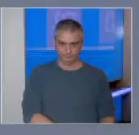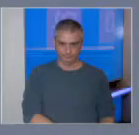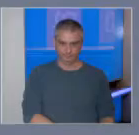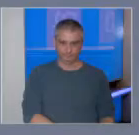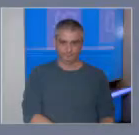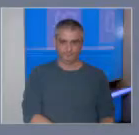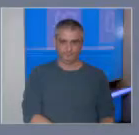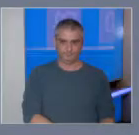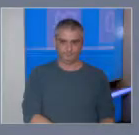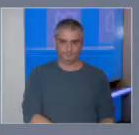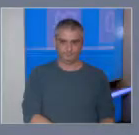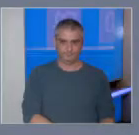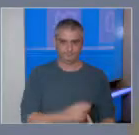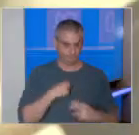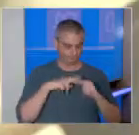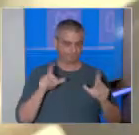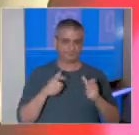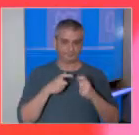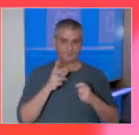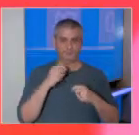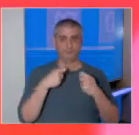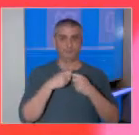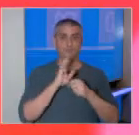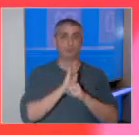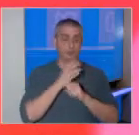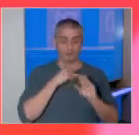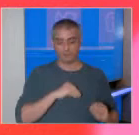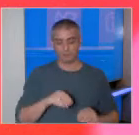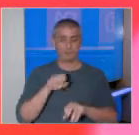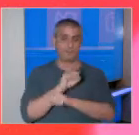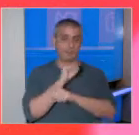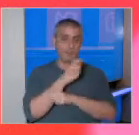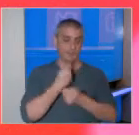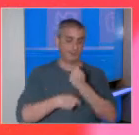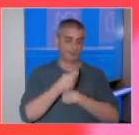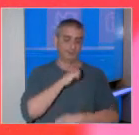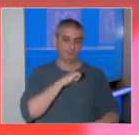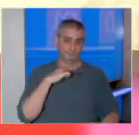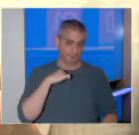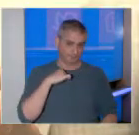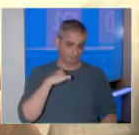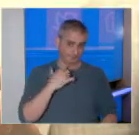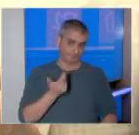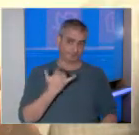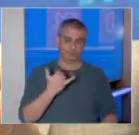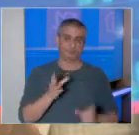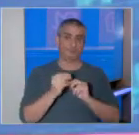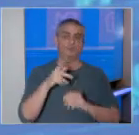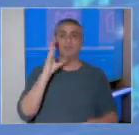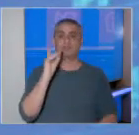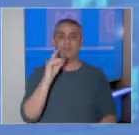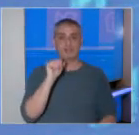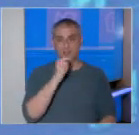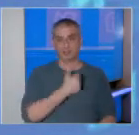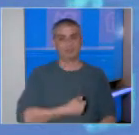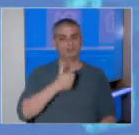בבקשה. אנחנו נשארים בסגר ובענייני הקורונה, ועוברים למחאת העסקים והעצמאים. איתנו עכשיו דניאל חרר,